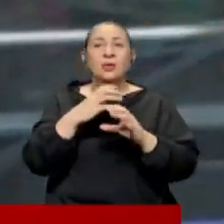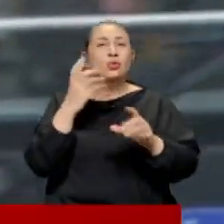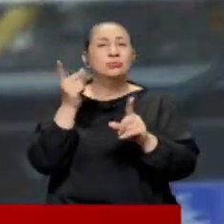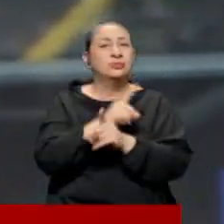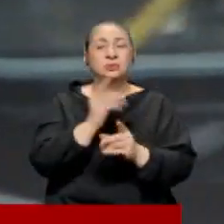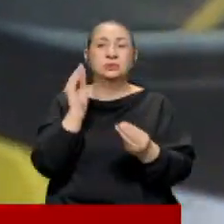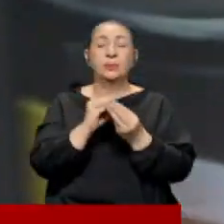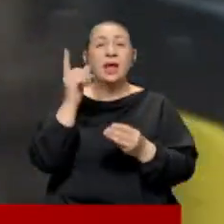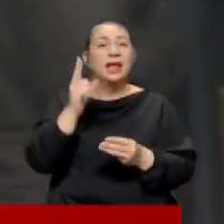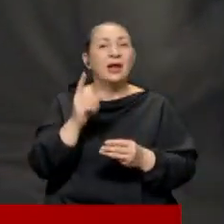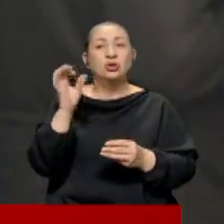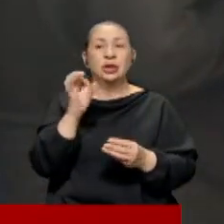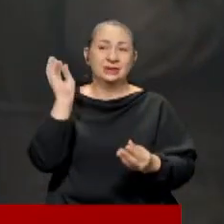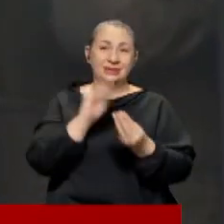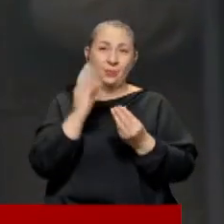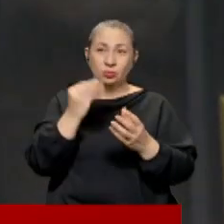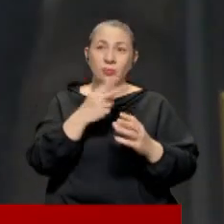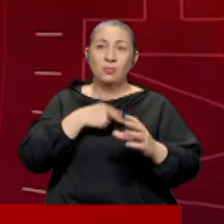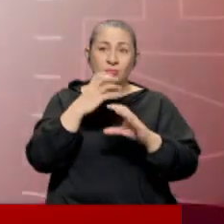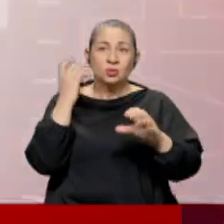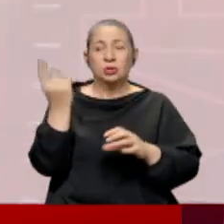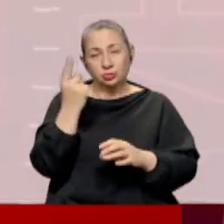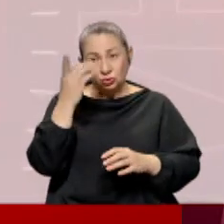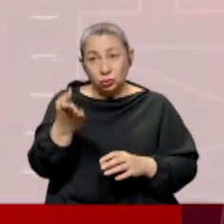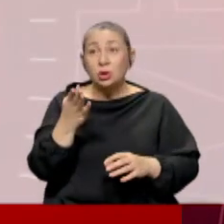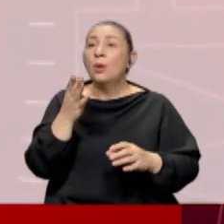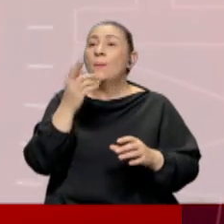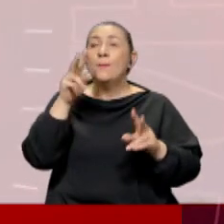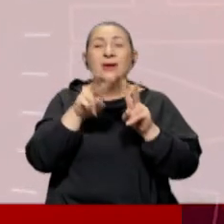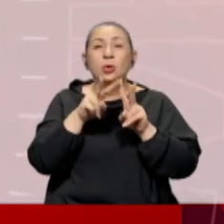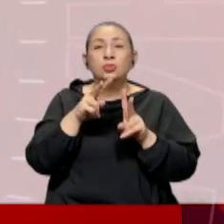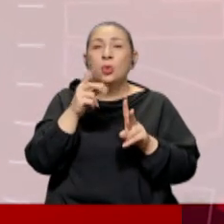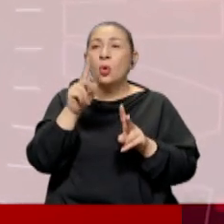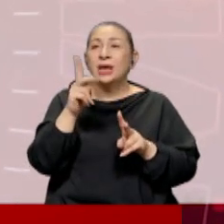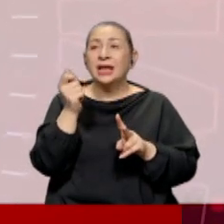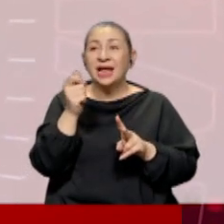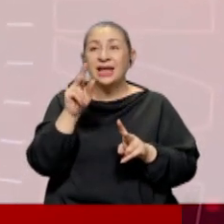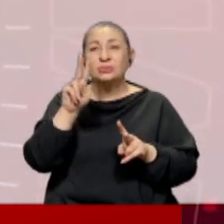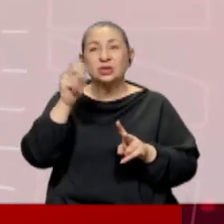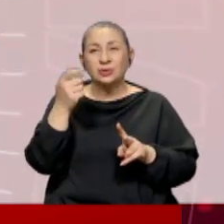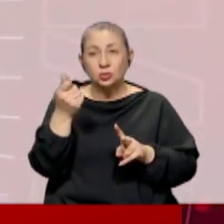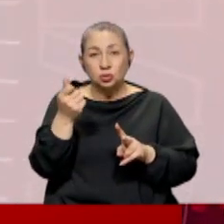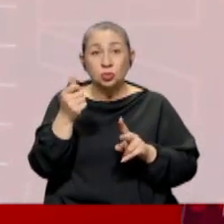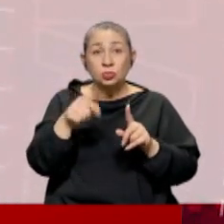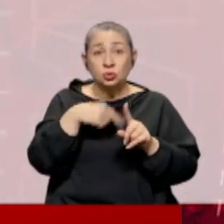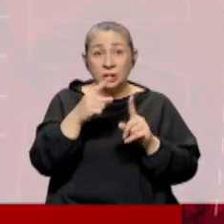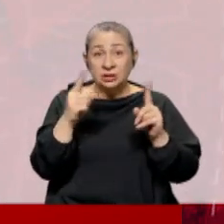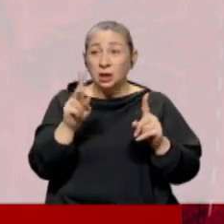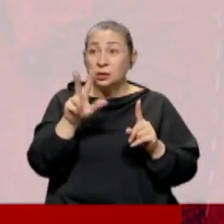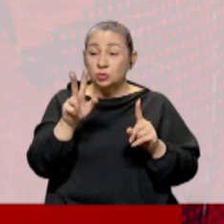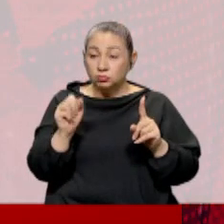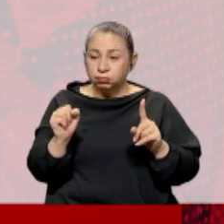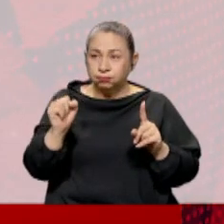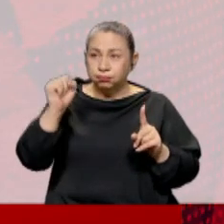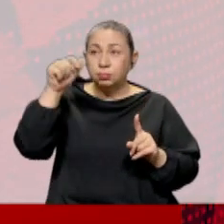kapıda. En son yılın başında zamlanmıştı otobüsler, minibüsler. Motorinin litresi 12 lira 76 kuruştu. Bu süreçte 23 liraya